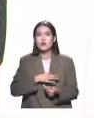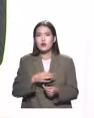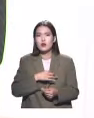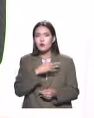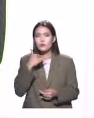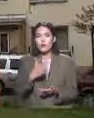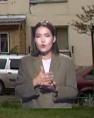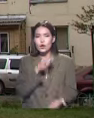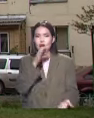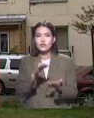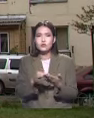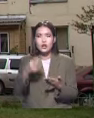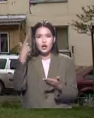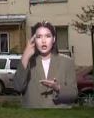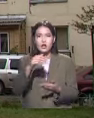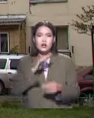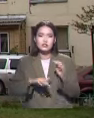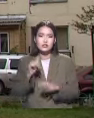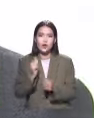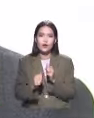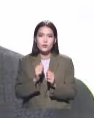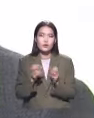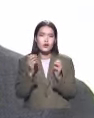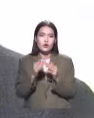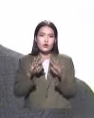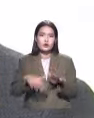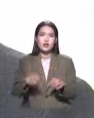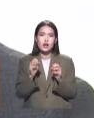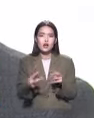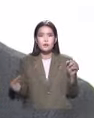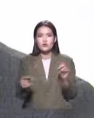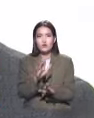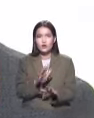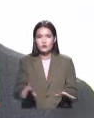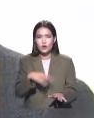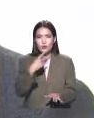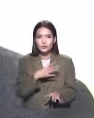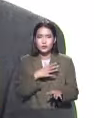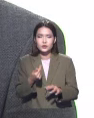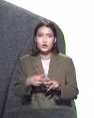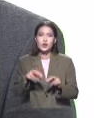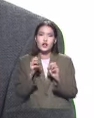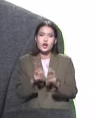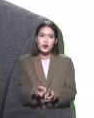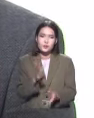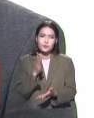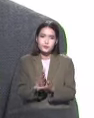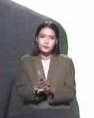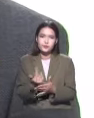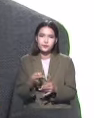мамандар бұл жайттан хабардар. Бірақ бұл үйлер апатты емес дейді. 2022 жылы техникалық тексеру жасадық. Қорытындысы